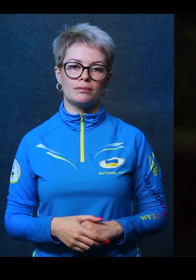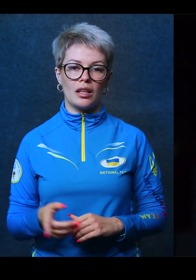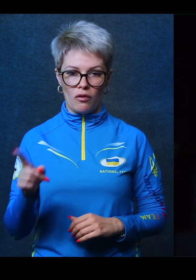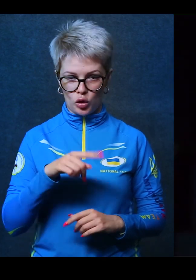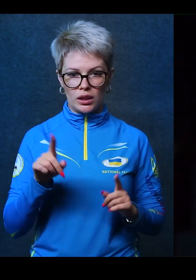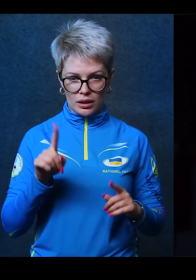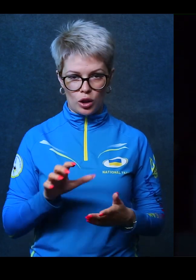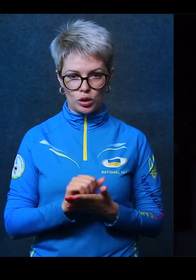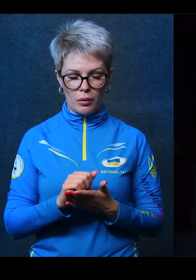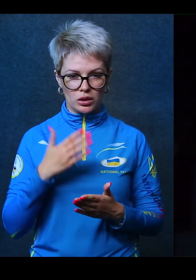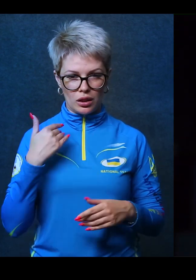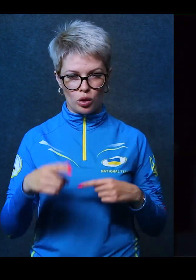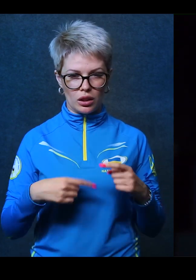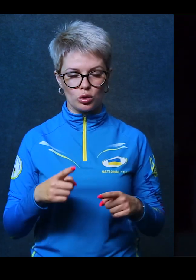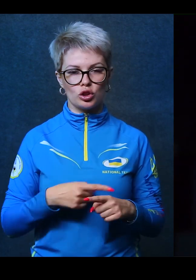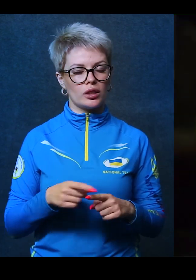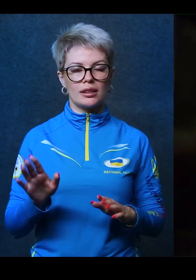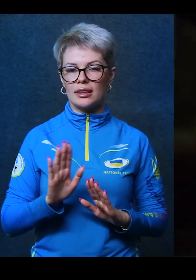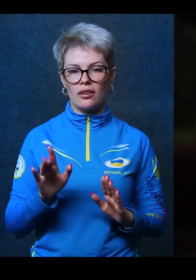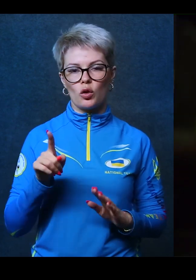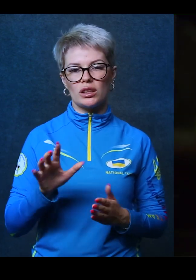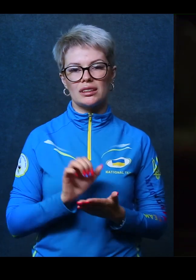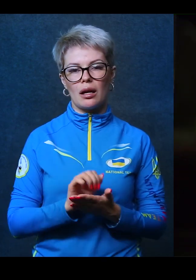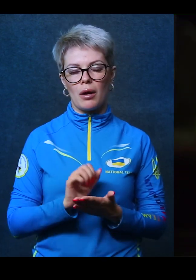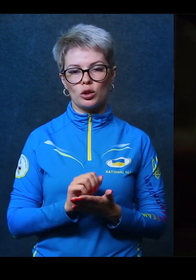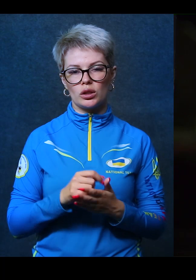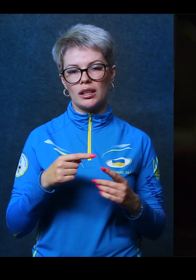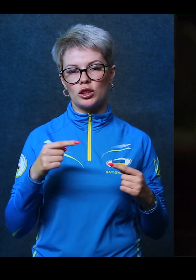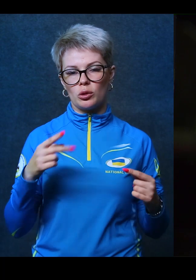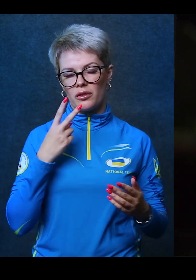Вони також займаються легкою атлетикою чи іншим? Ні, вони займаються